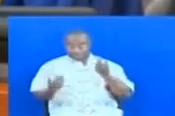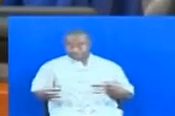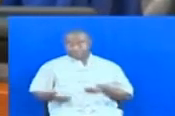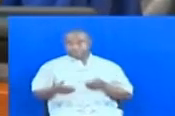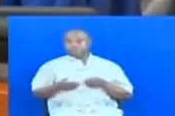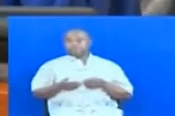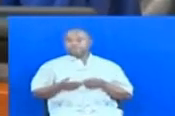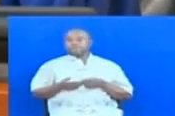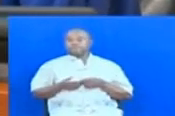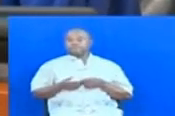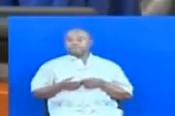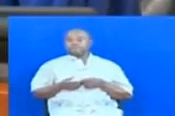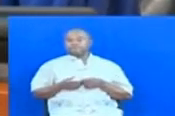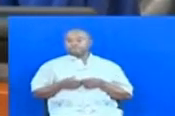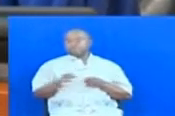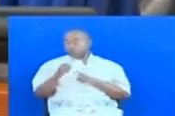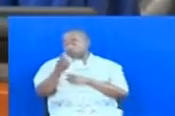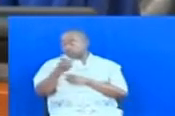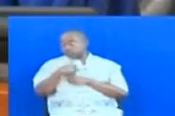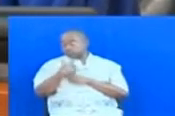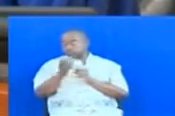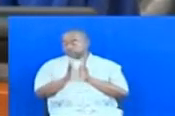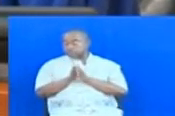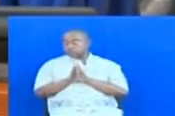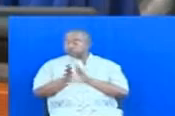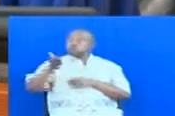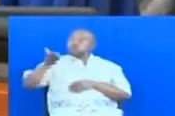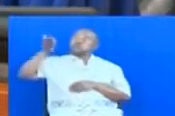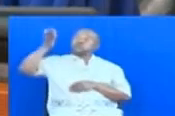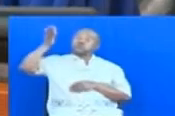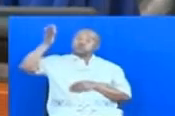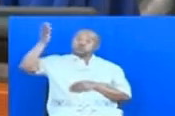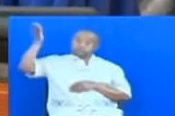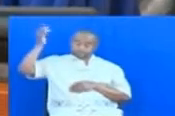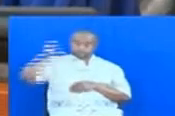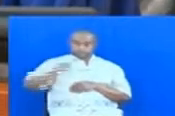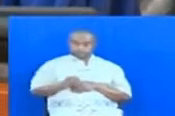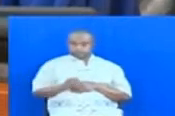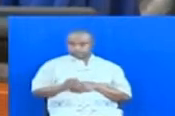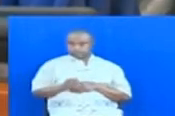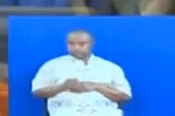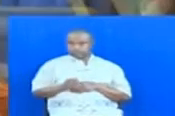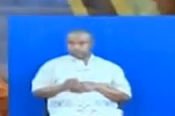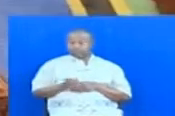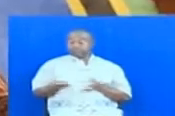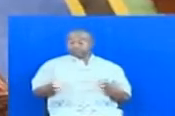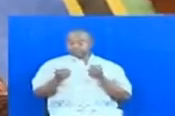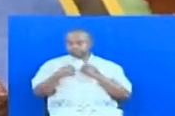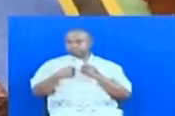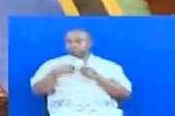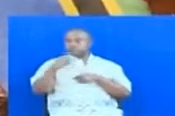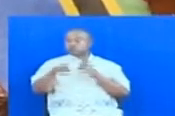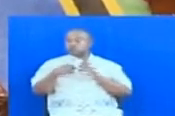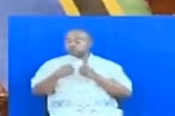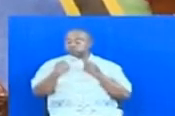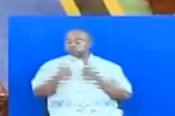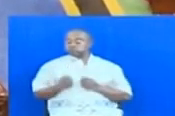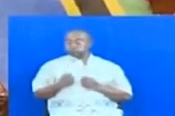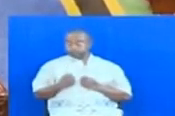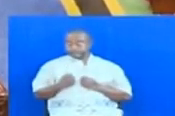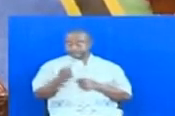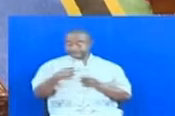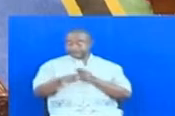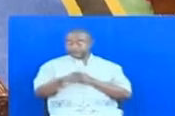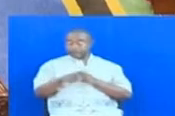kwanza awali ya yote napenda sana kumshukuru Mwenyezi Mungu aliyotuwezesha tumeendelea kudumu katika bunge letu mpaka siku ya